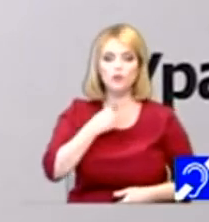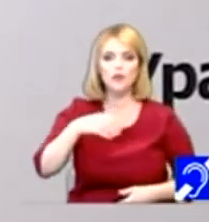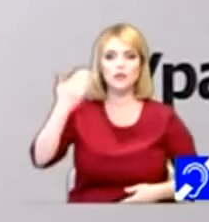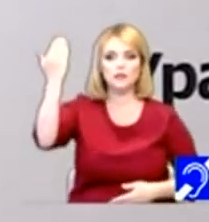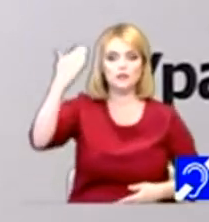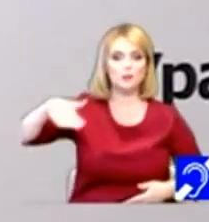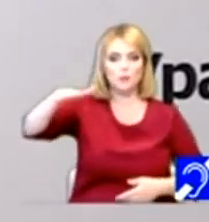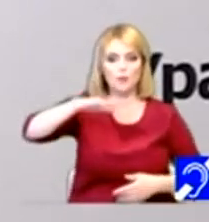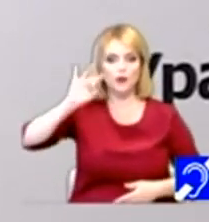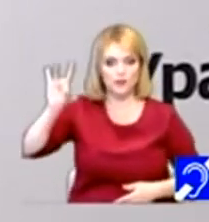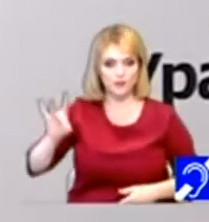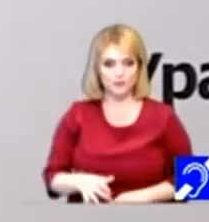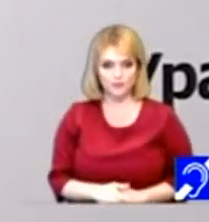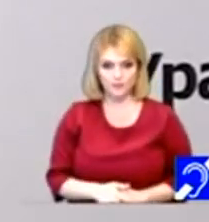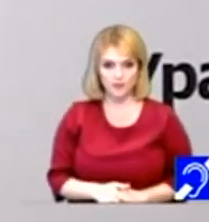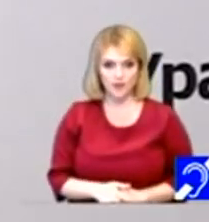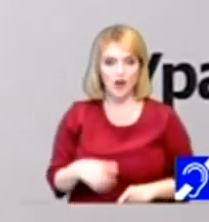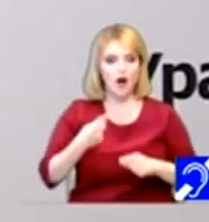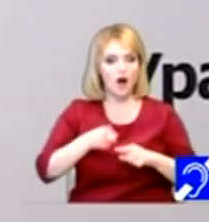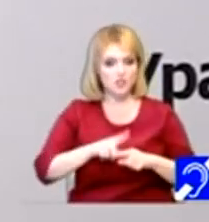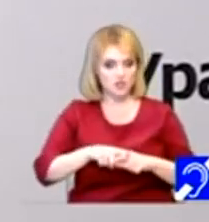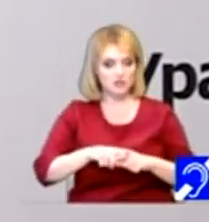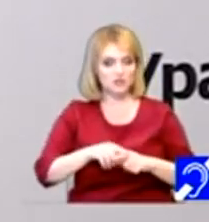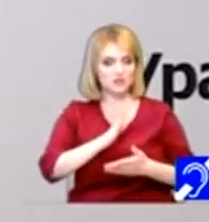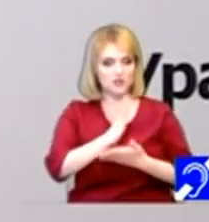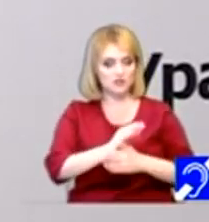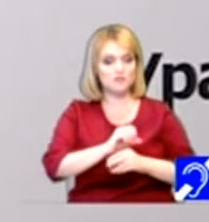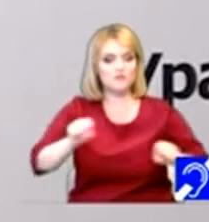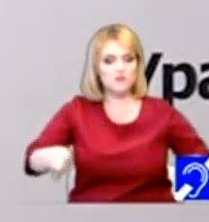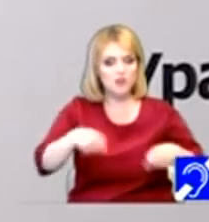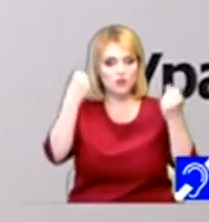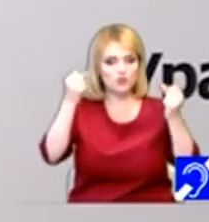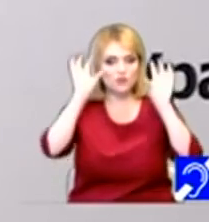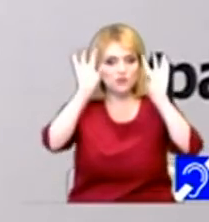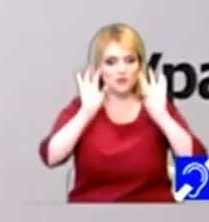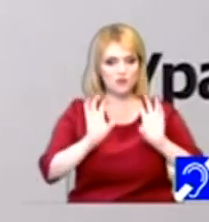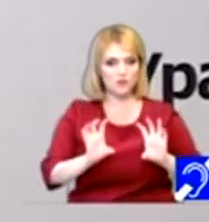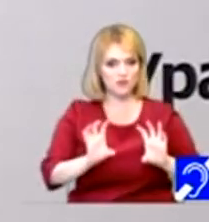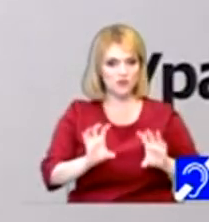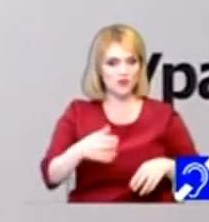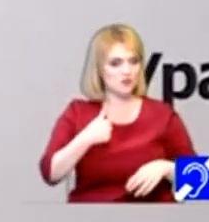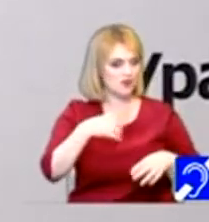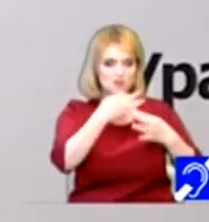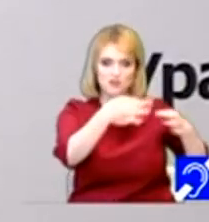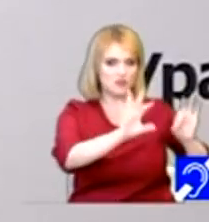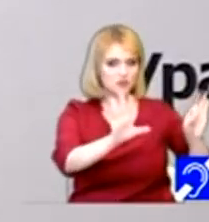regiunea transnistreană. Aceasta este o ilegalitate. Și acest lucru nu o să-l